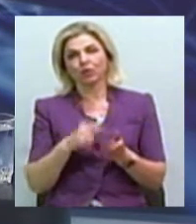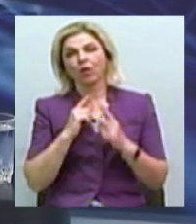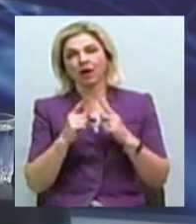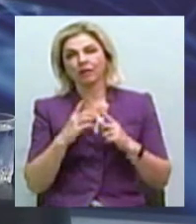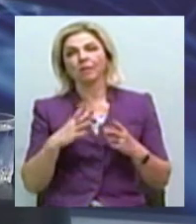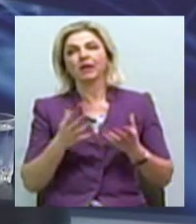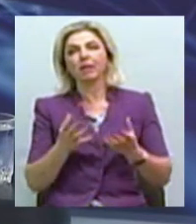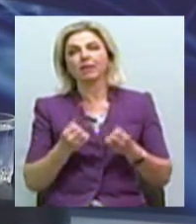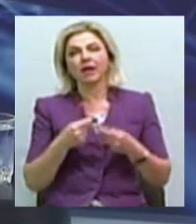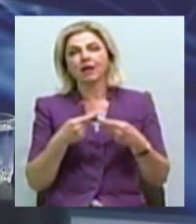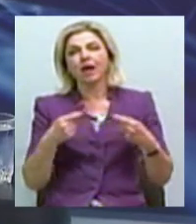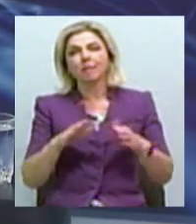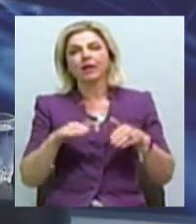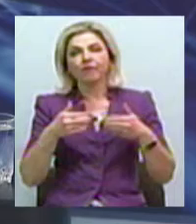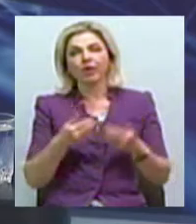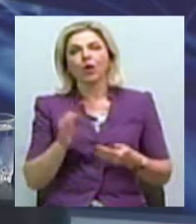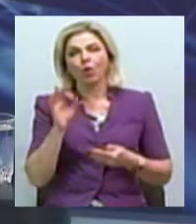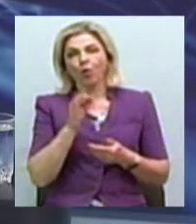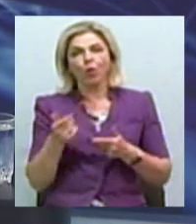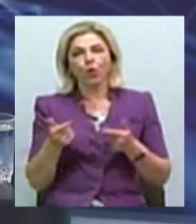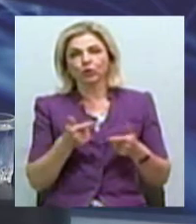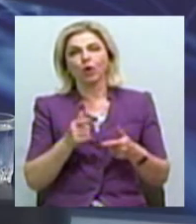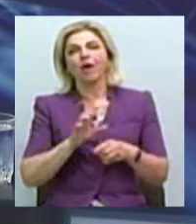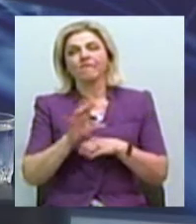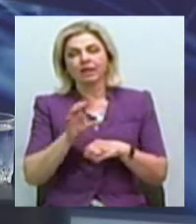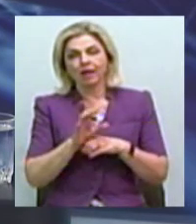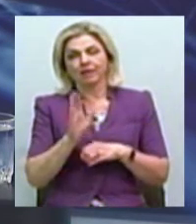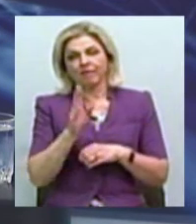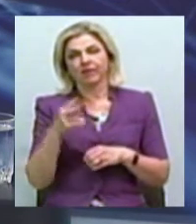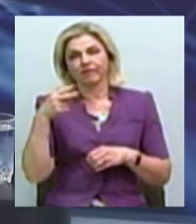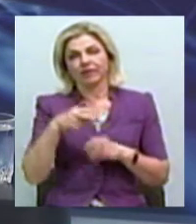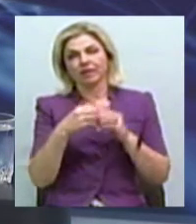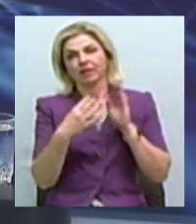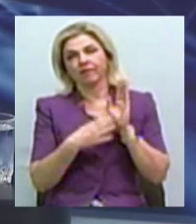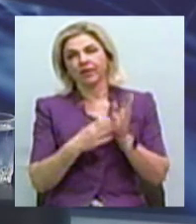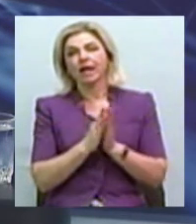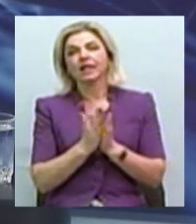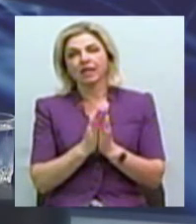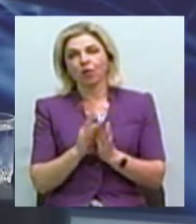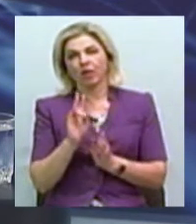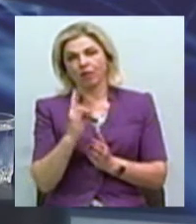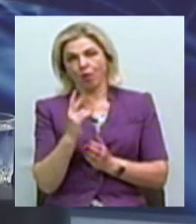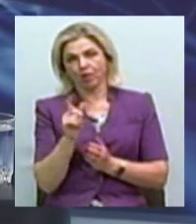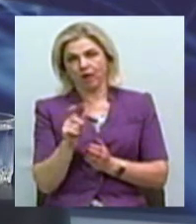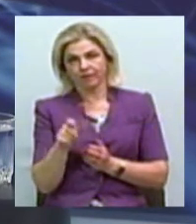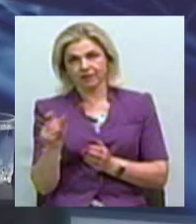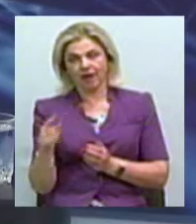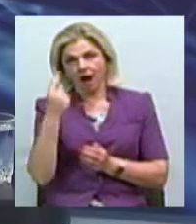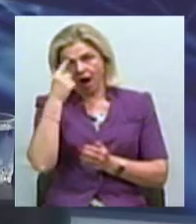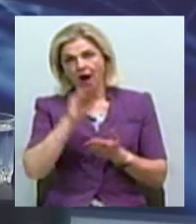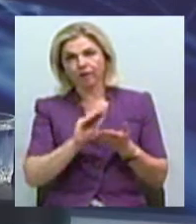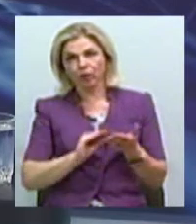пропозицій щодо готовності до видання в 2019 році книг миколаївських авторів. На